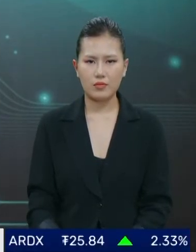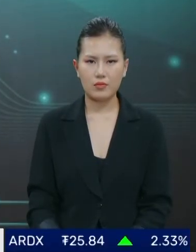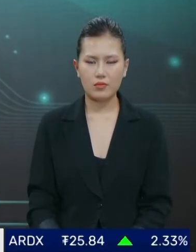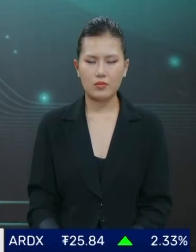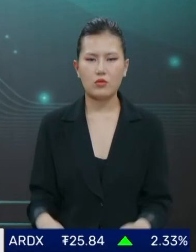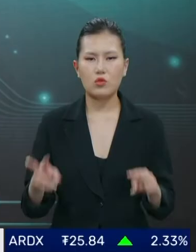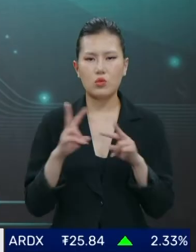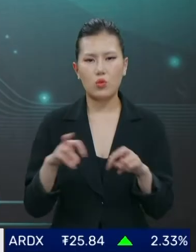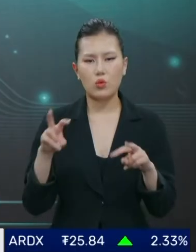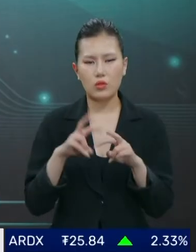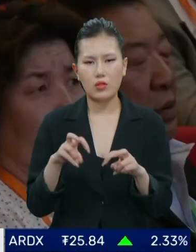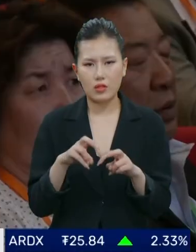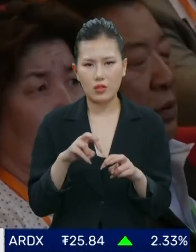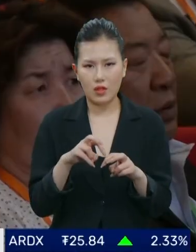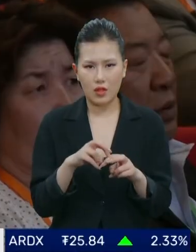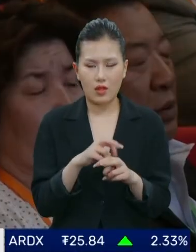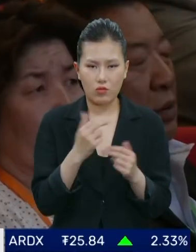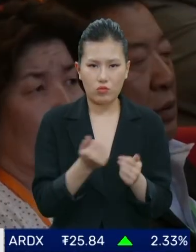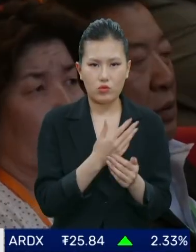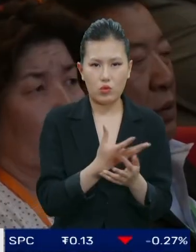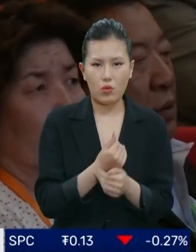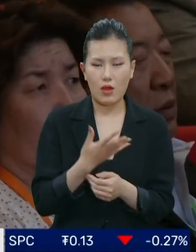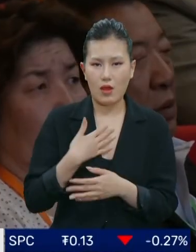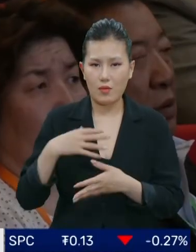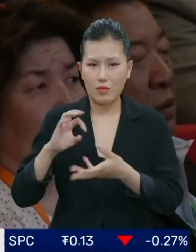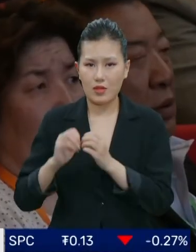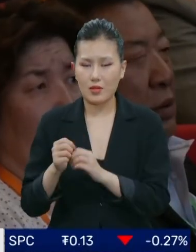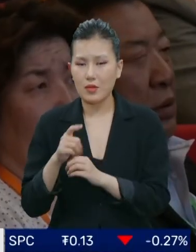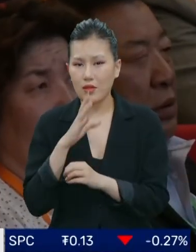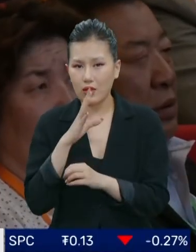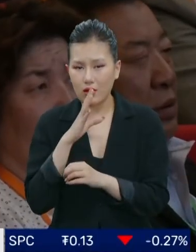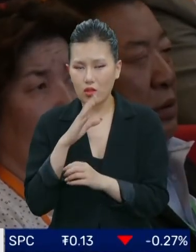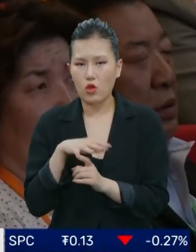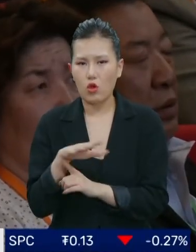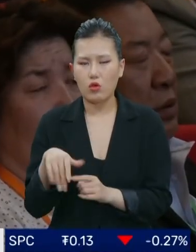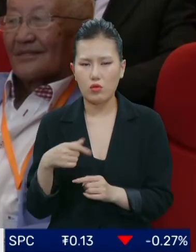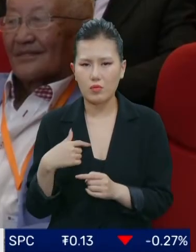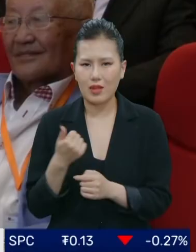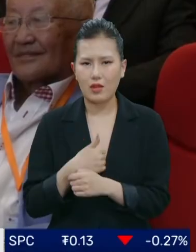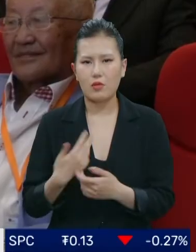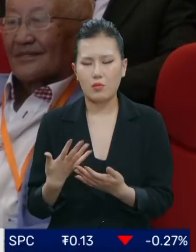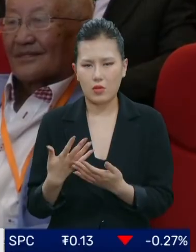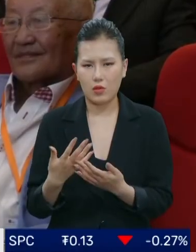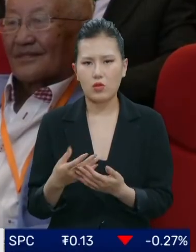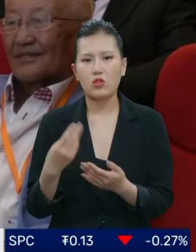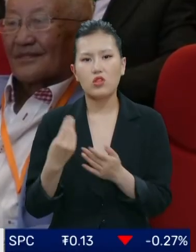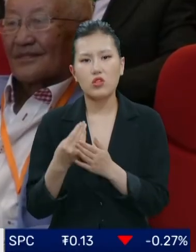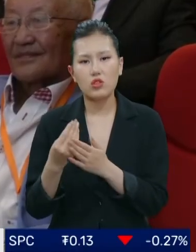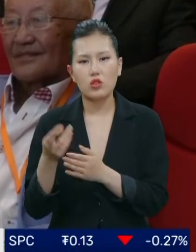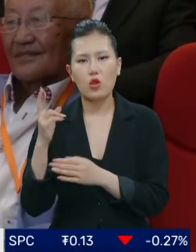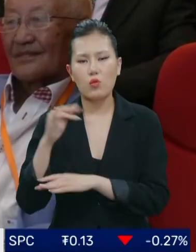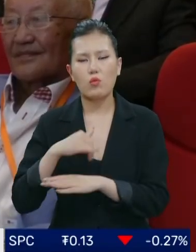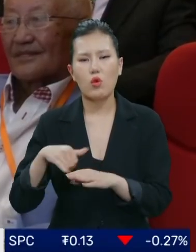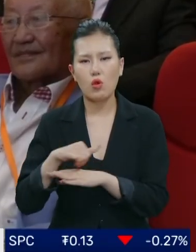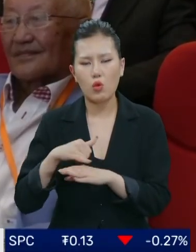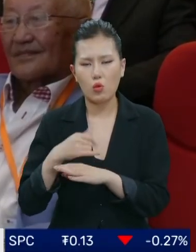Судлаа шинжилгээний бүтээлийг бүтээгдэхүүн болгож зах зээл нэвтрүүлэх патентын эрхцэн орчинг өөрийн улсын туршлага жишээнээр Японы их сургуулийн эрдэмтэн ихтгэл